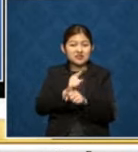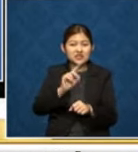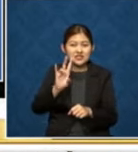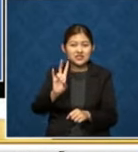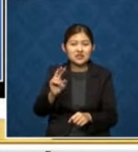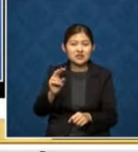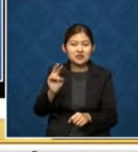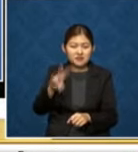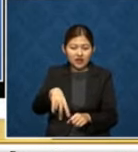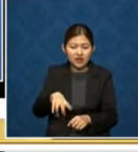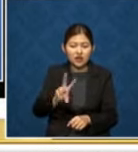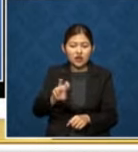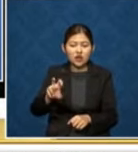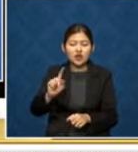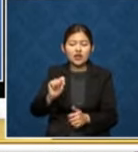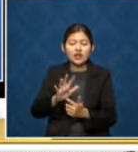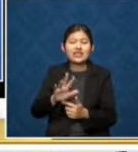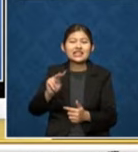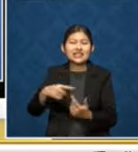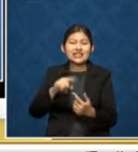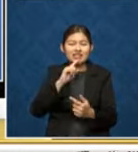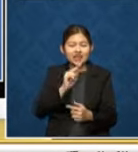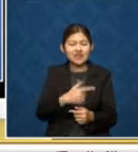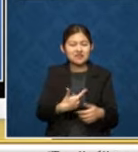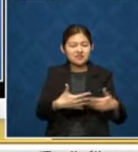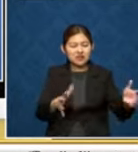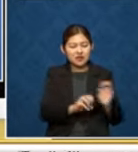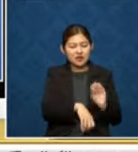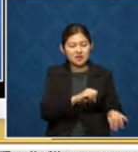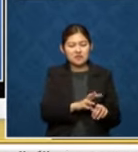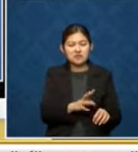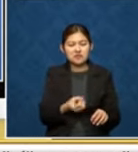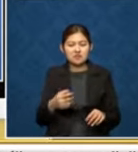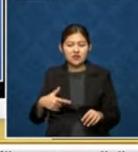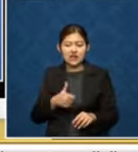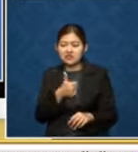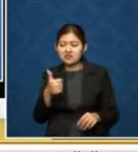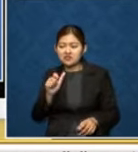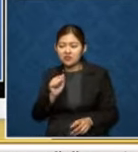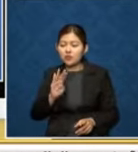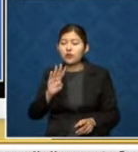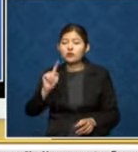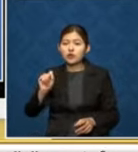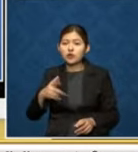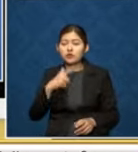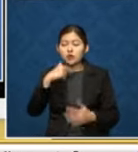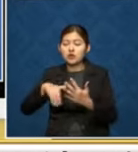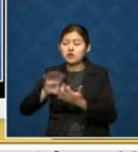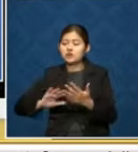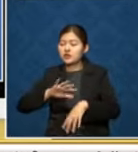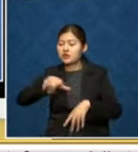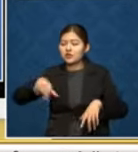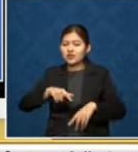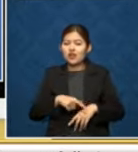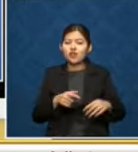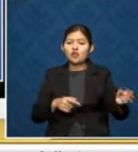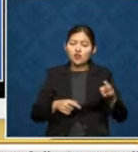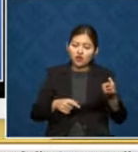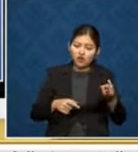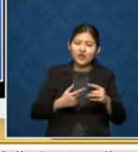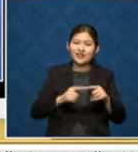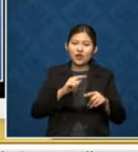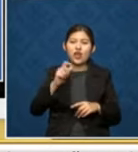ซึ่งเป็นขยะที่ไม่มากเมื่อเทียบเคียงกับองค์กรปกครองส่วนท้องถิ่นอื่นๆทั่วประเทศไทยแต่เนื่องจากเทศบาลตำบลเช